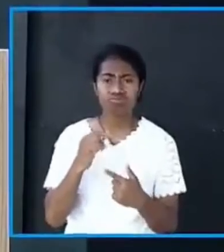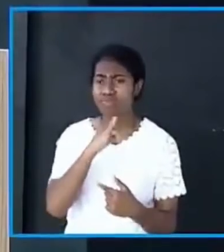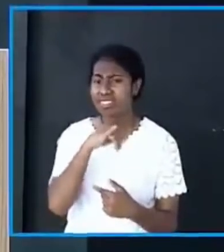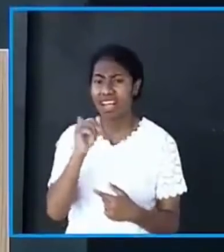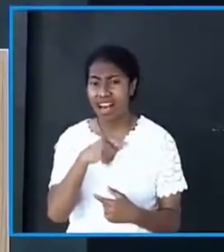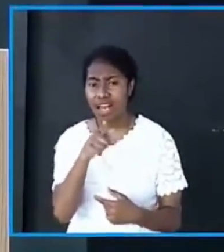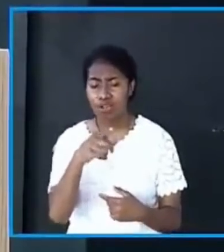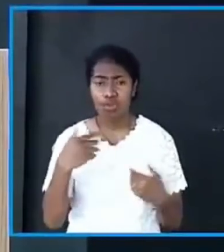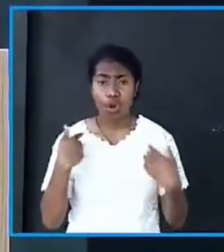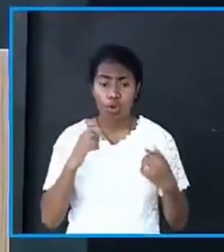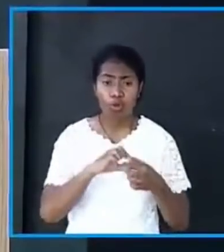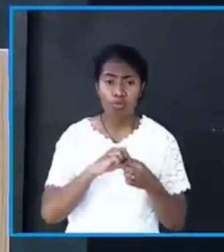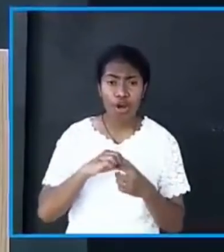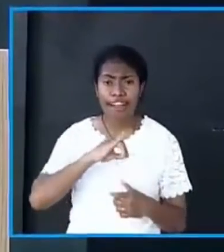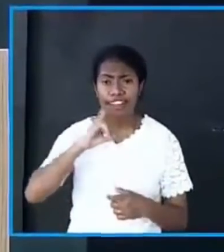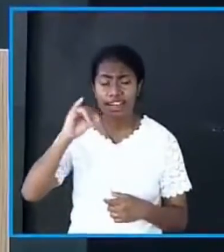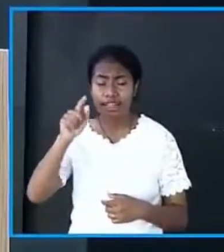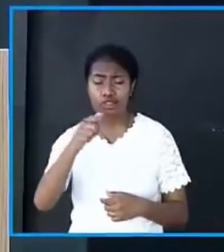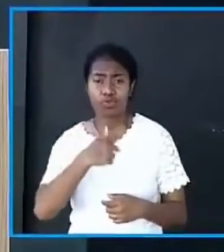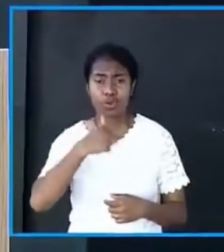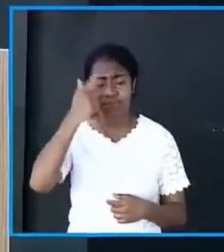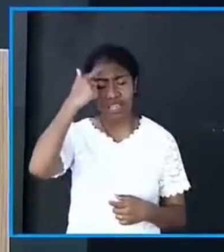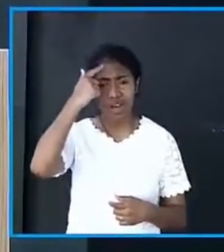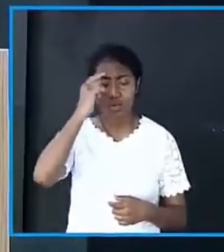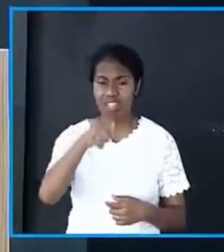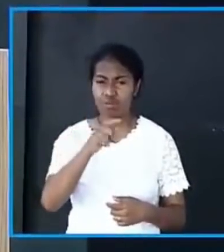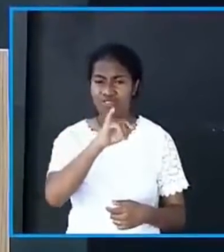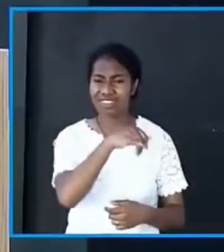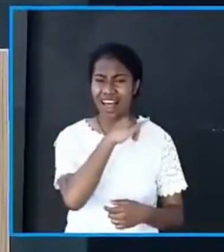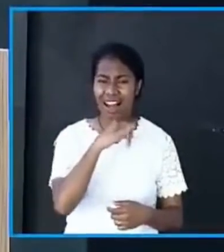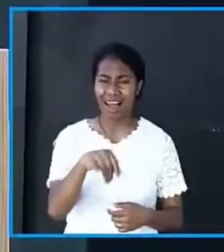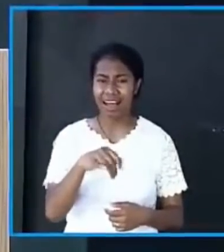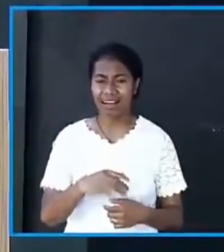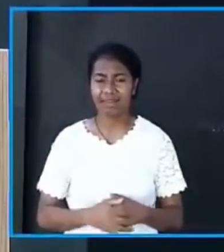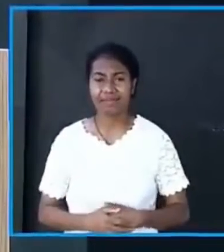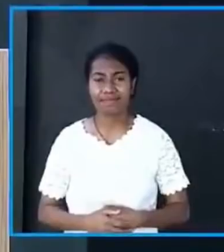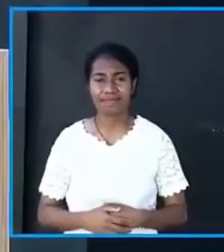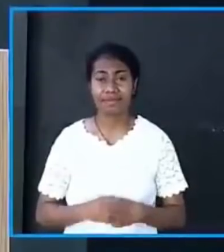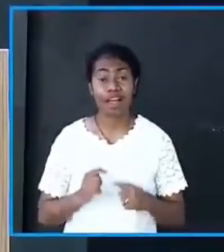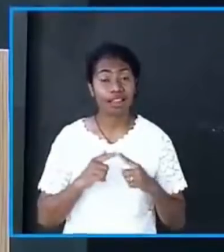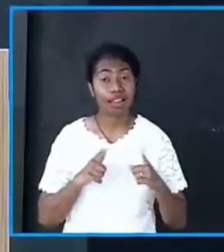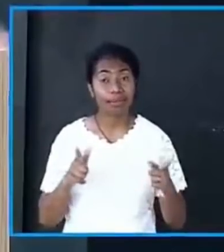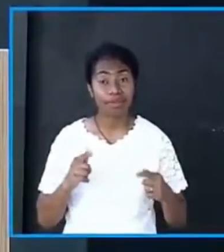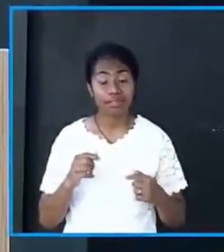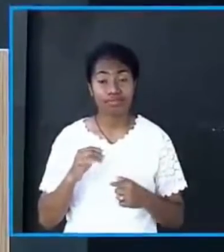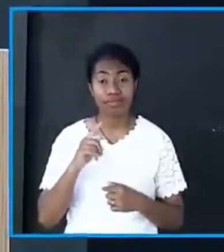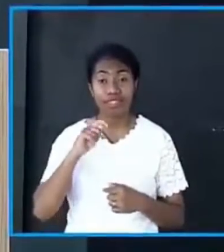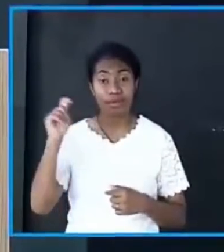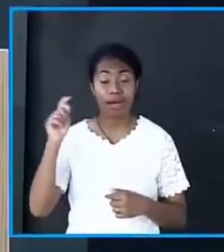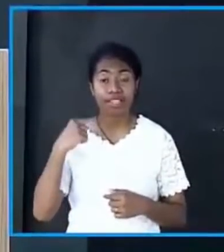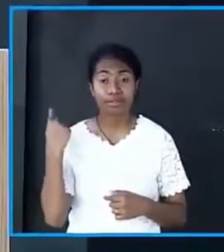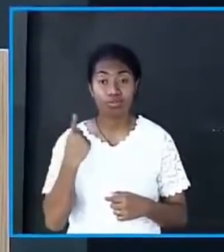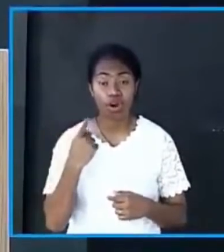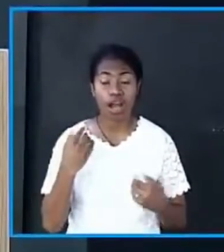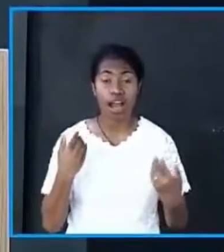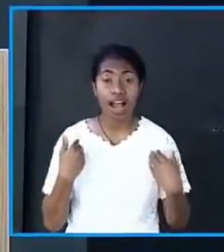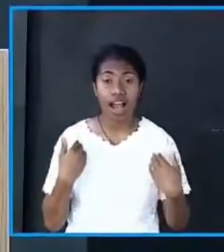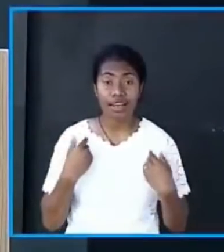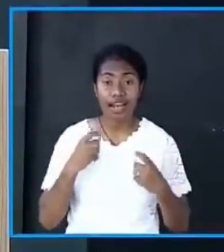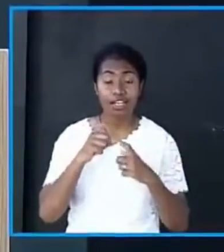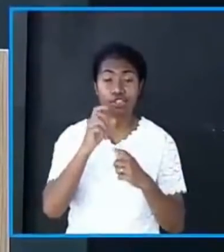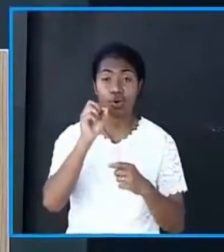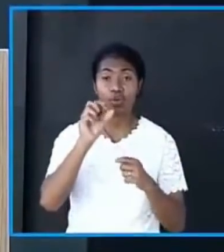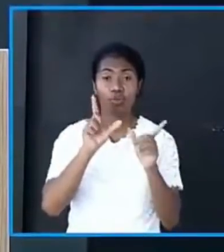tahu inilah gone lagu orang langsung kena hak cipta di YouTube misalnya tapi saudara ada song